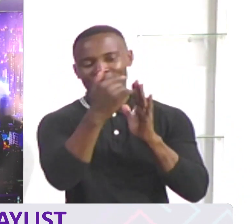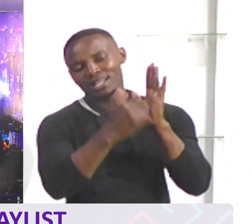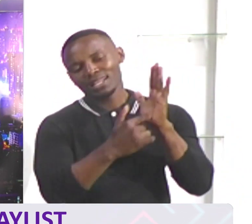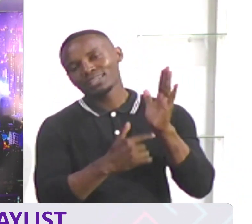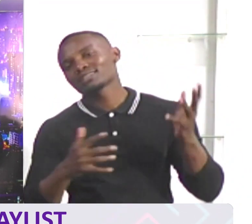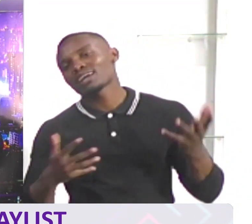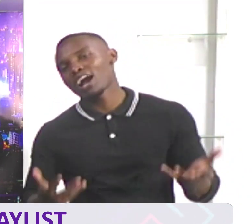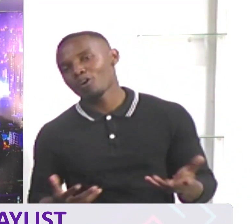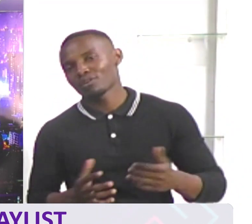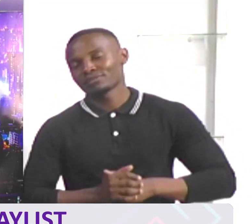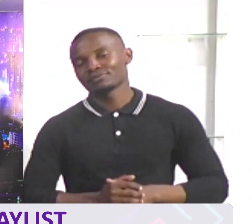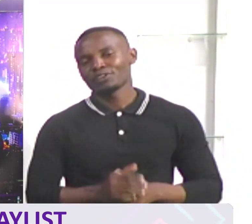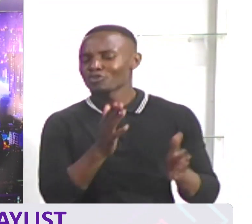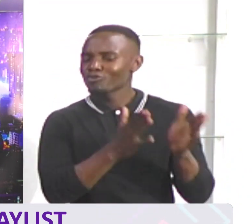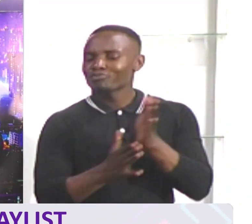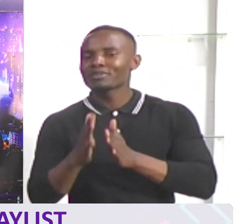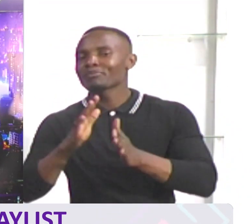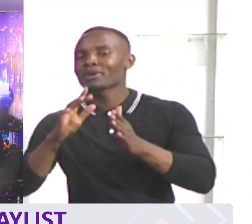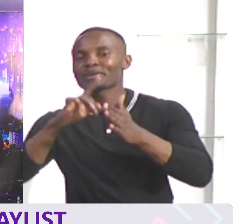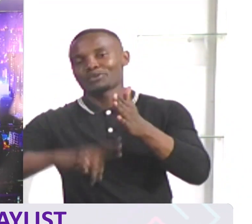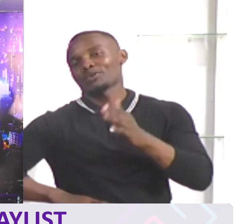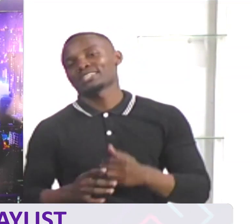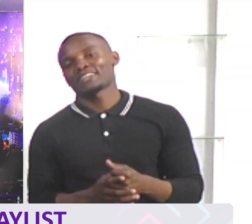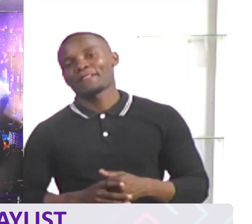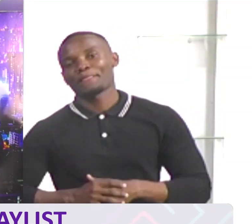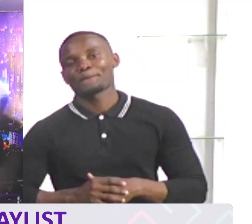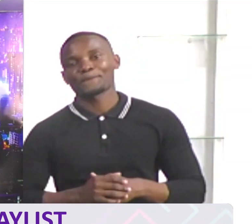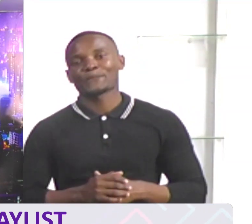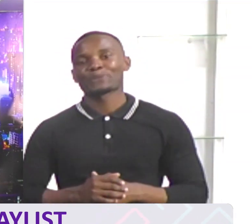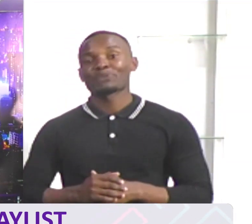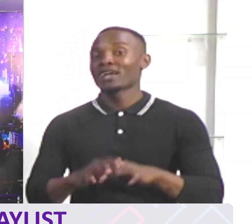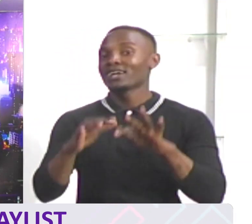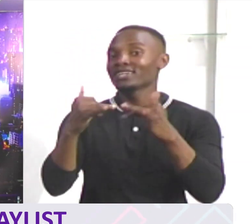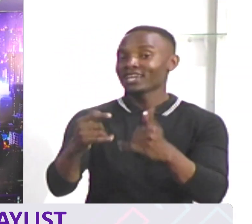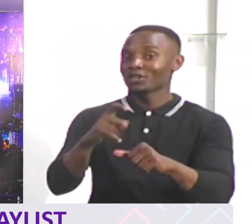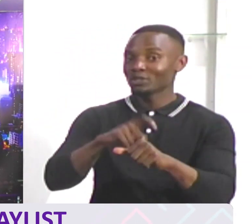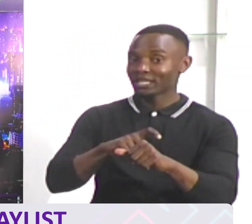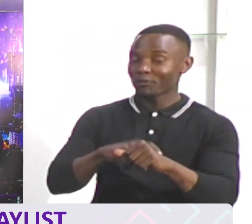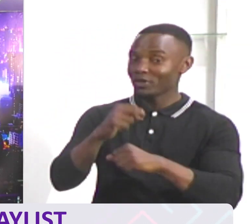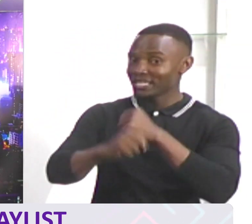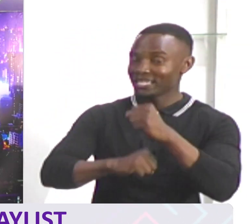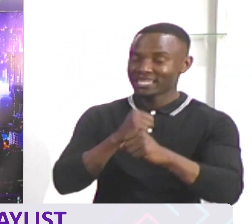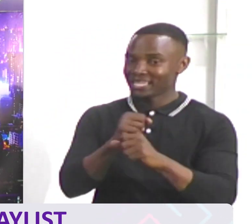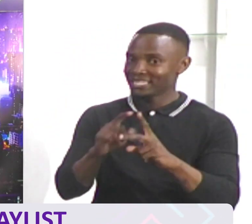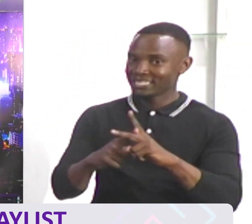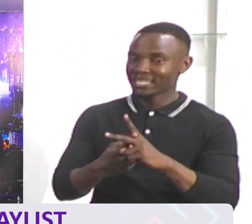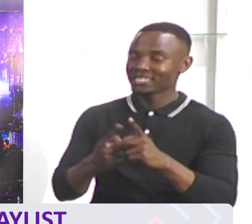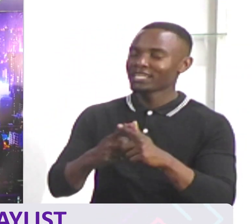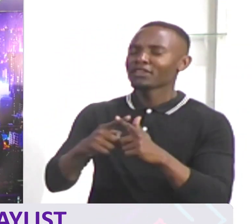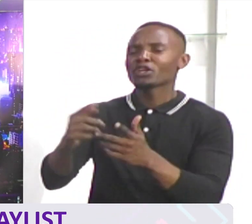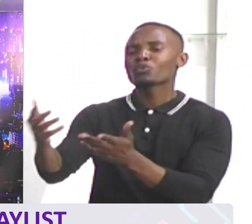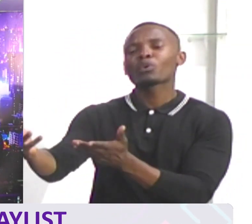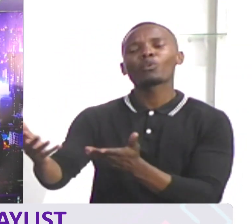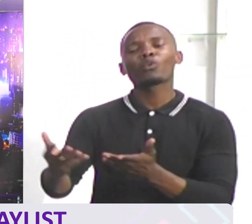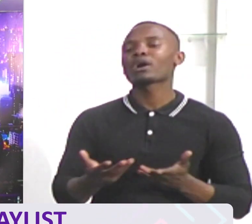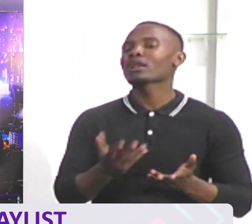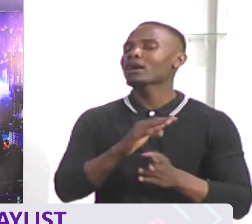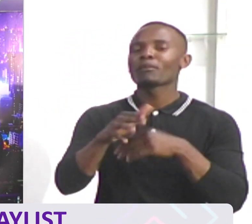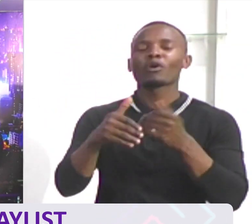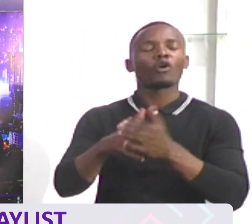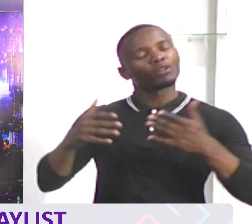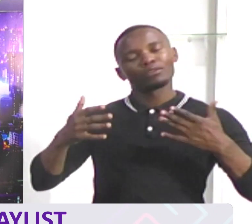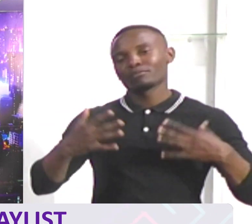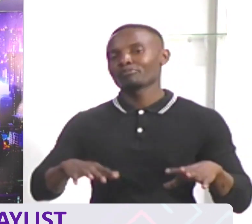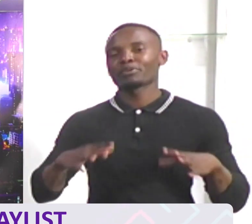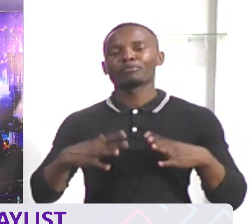Kuna wanda. Brady tunatupangia hati jo yu siku. Wajua tukifungo mwaka. Tunakaribisha kila mtu. Wonderful. Feel